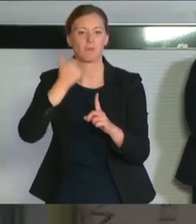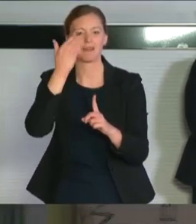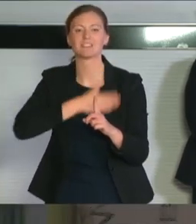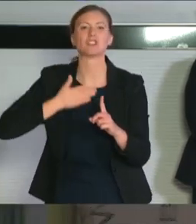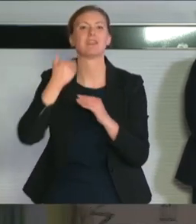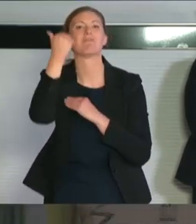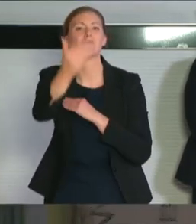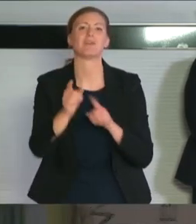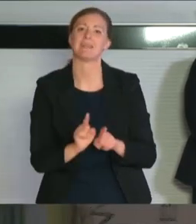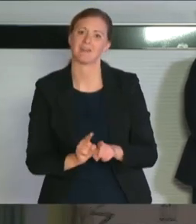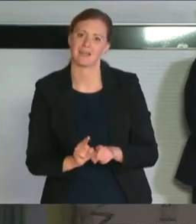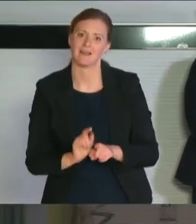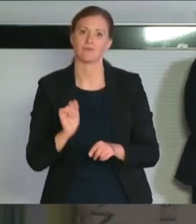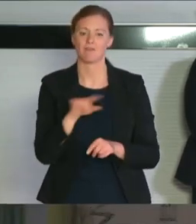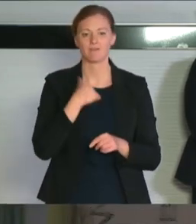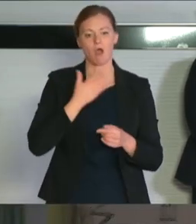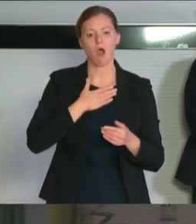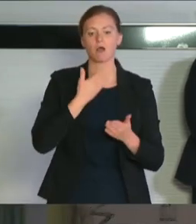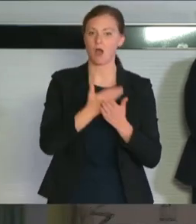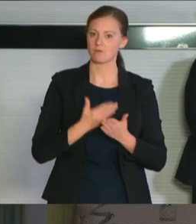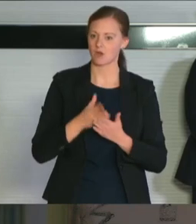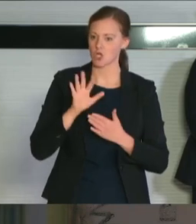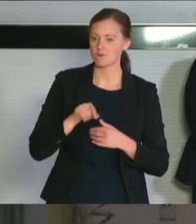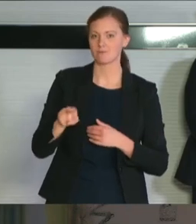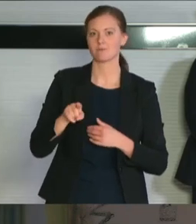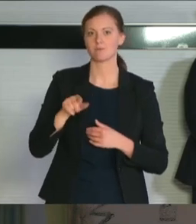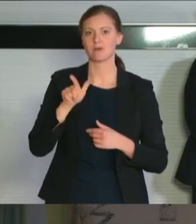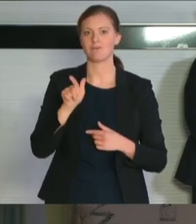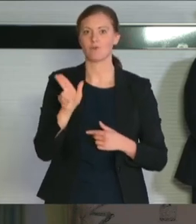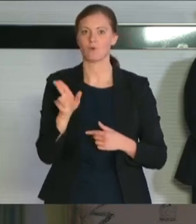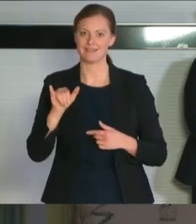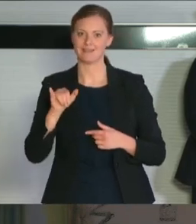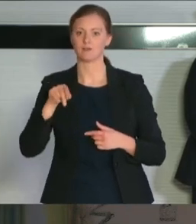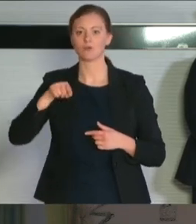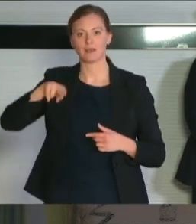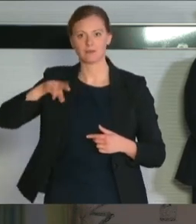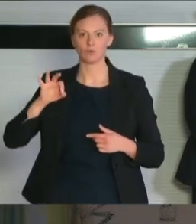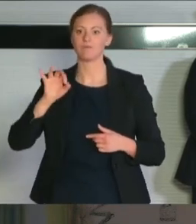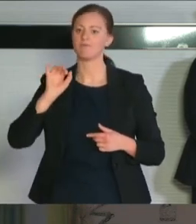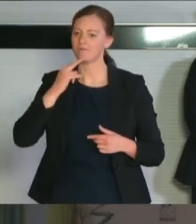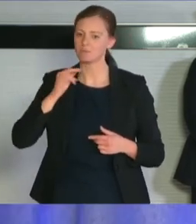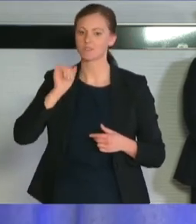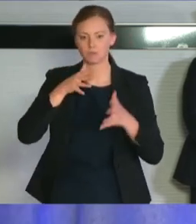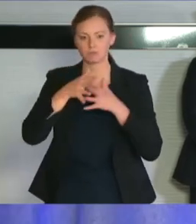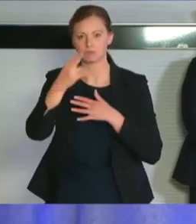Så vi har anbefalinger liggende på FHI.no for hvem som skal først og fremst prioriteres for testing, og så